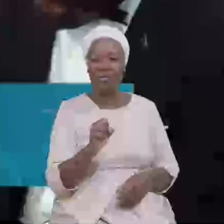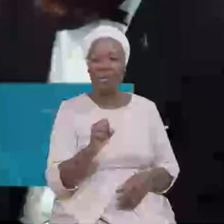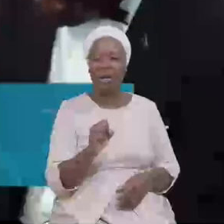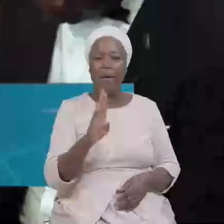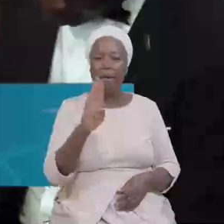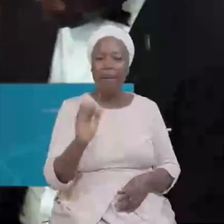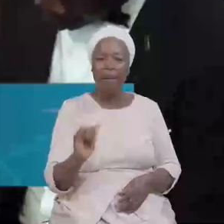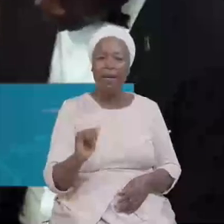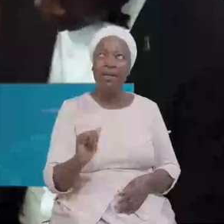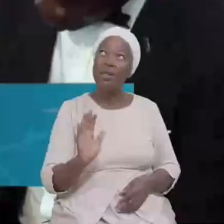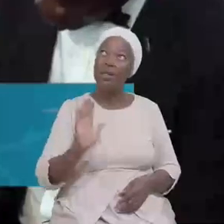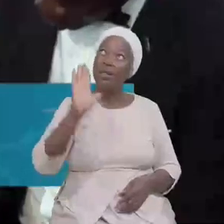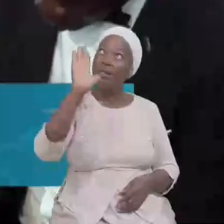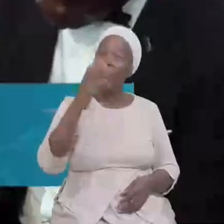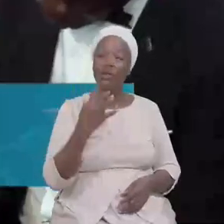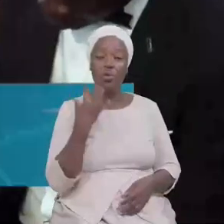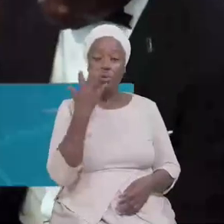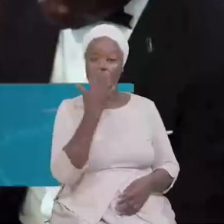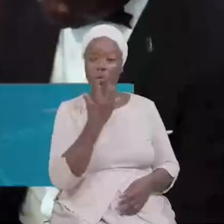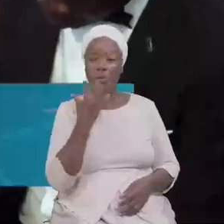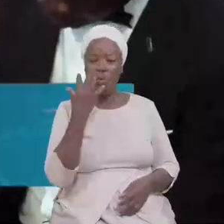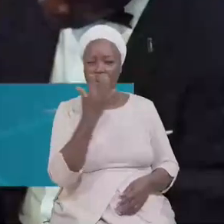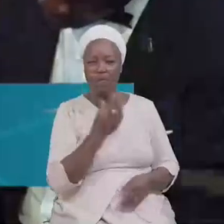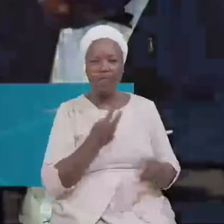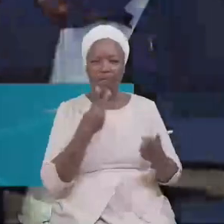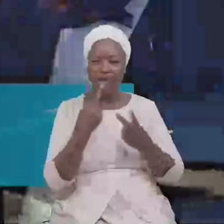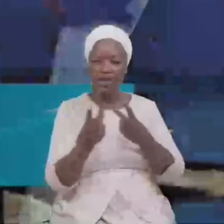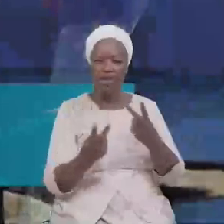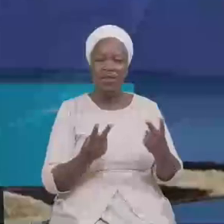par sa visitation glorieuse.